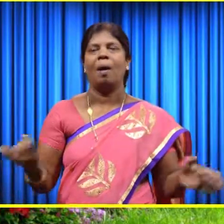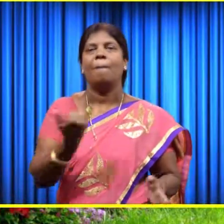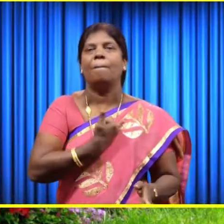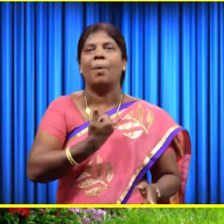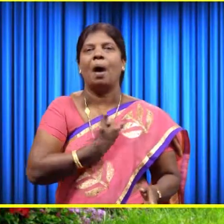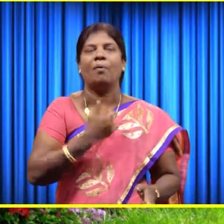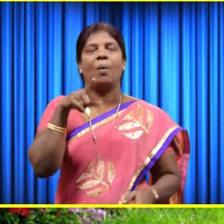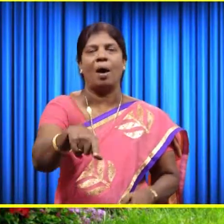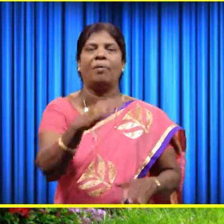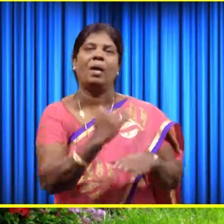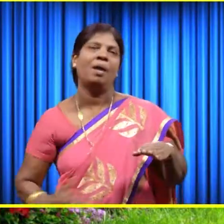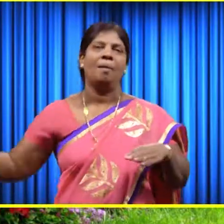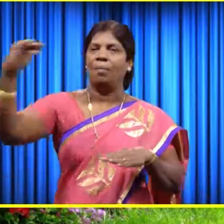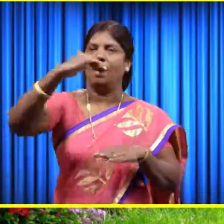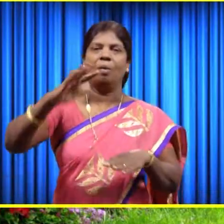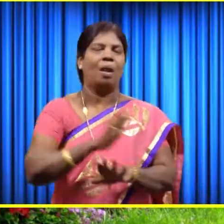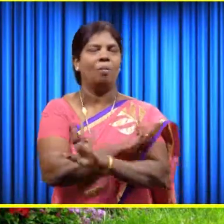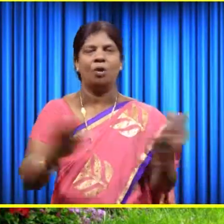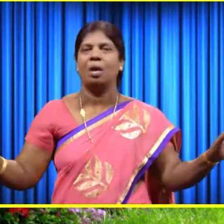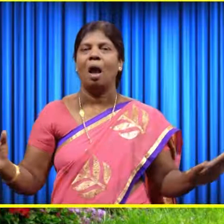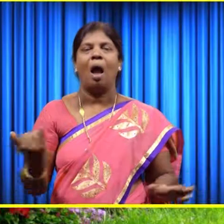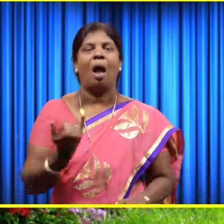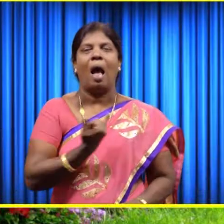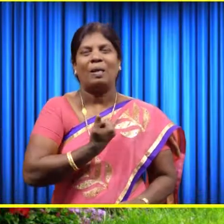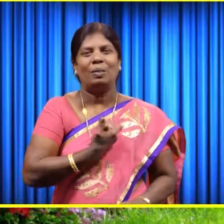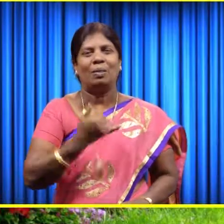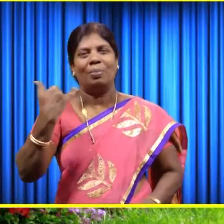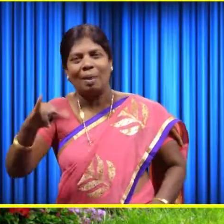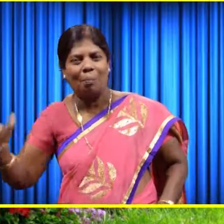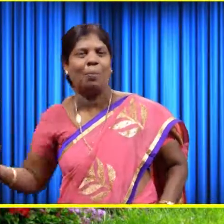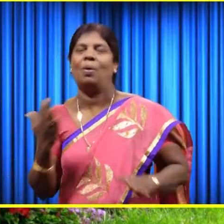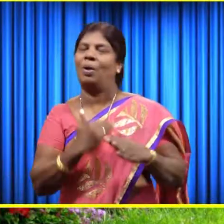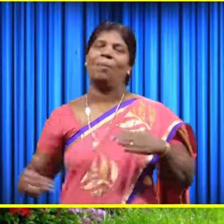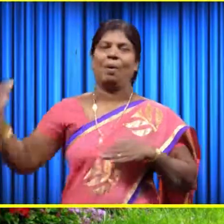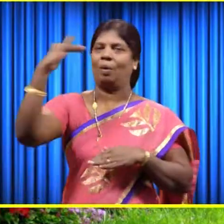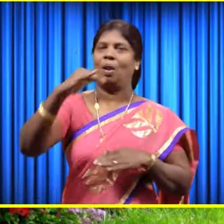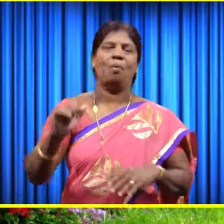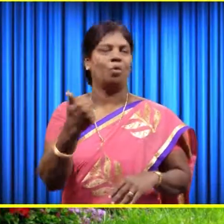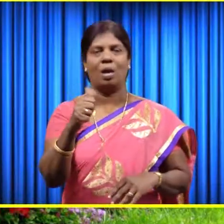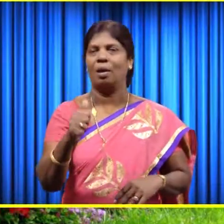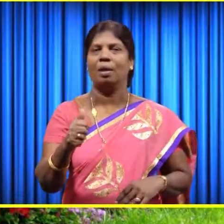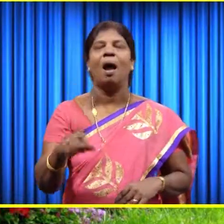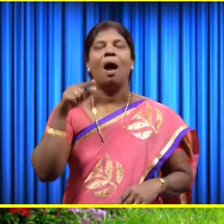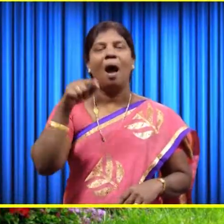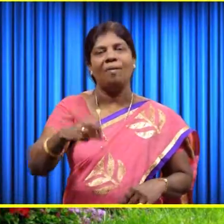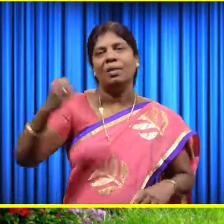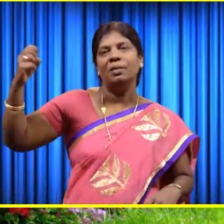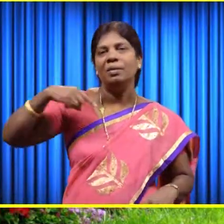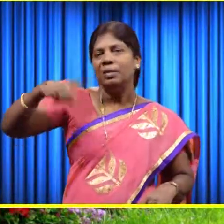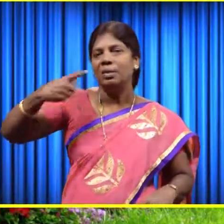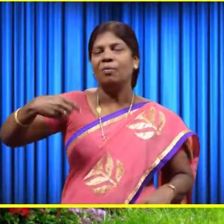பாவம் அவனை மேற்கொள்ளாது, அசுத்தங்கள் அவனை மேற்கொள்ள முடியாது, அவன் ஜீவ